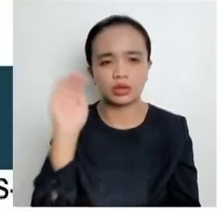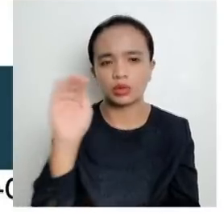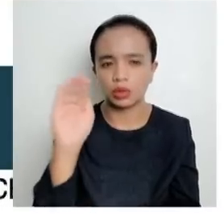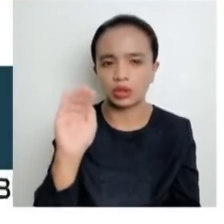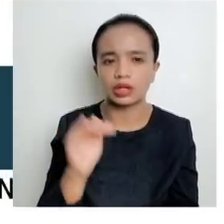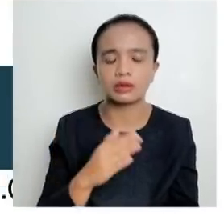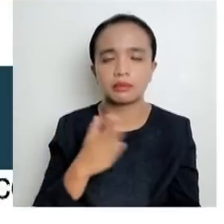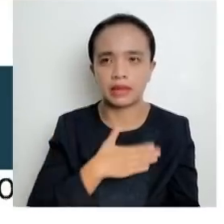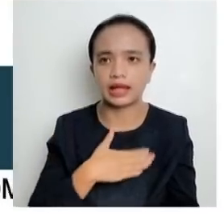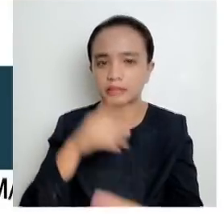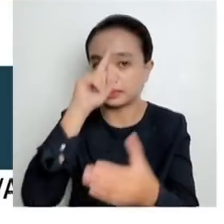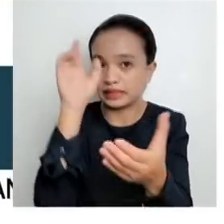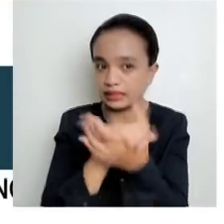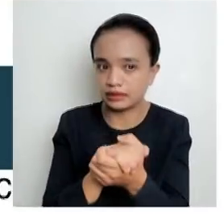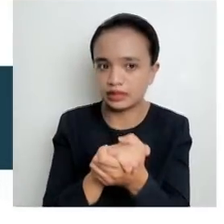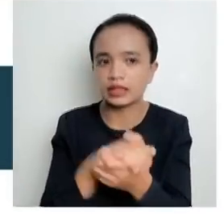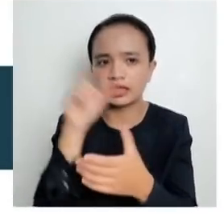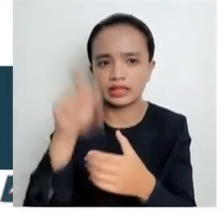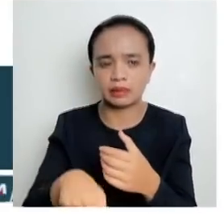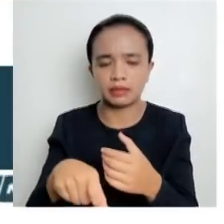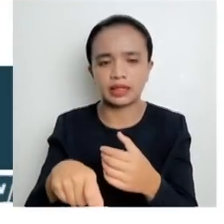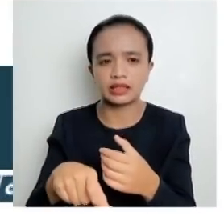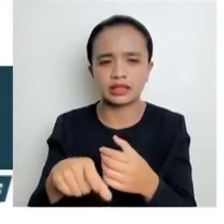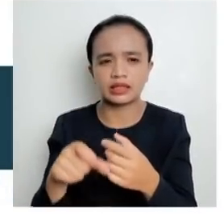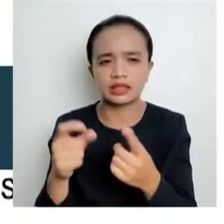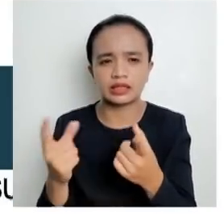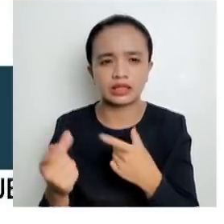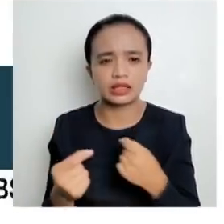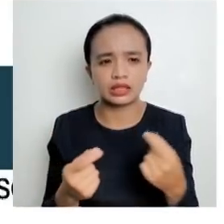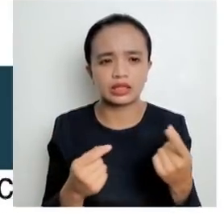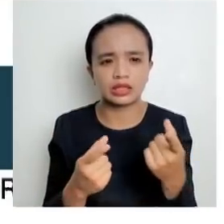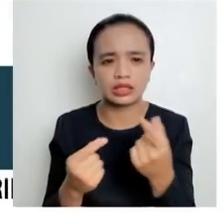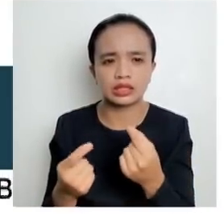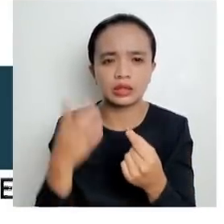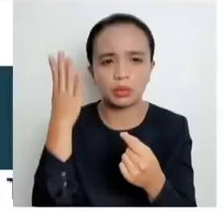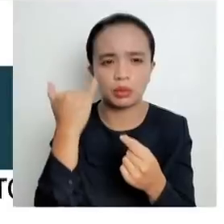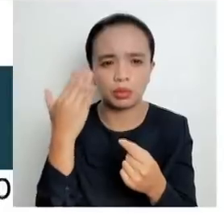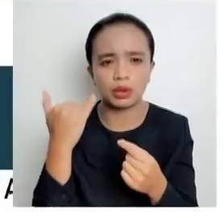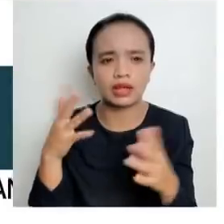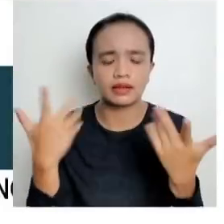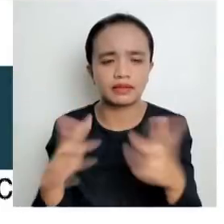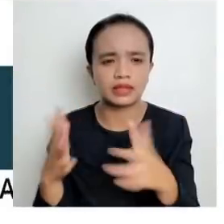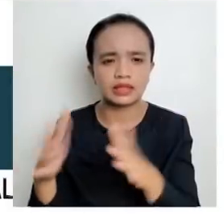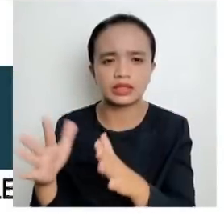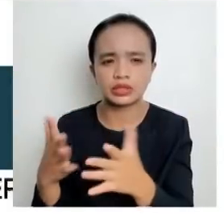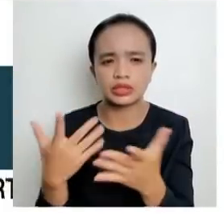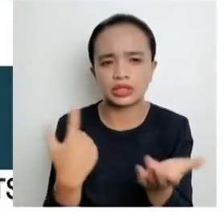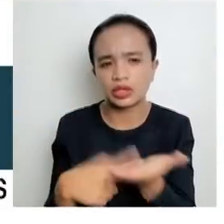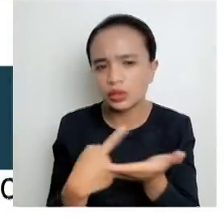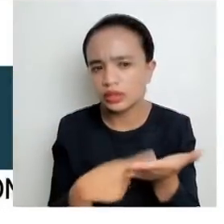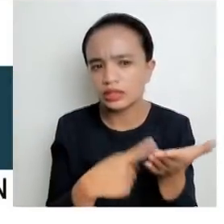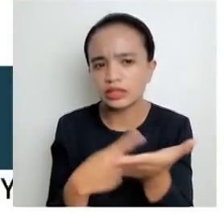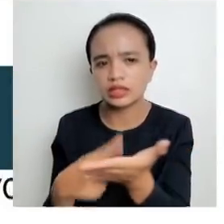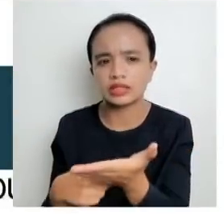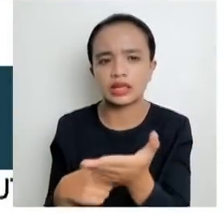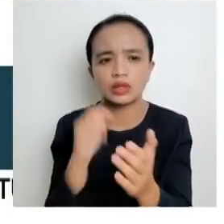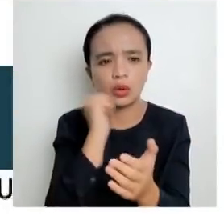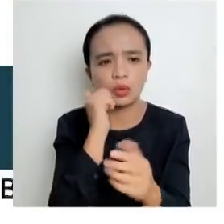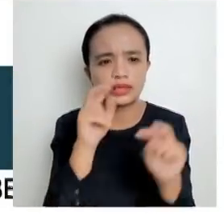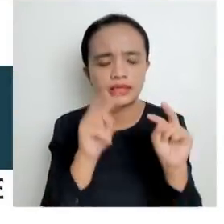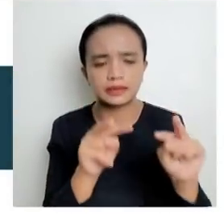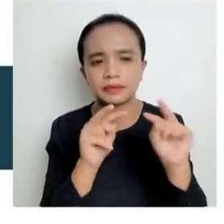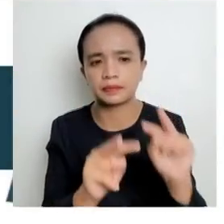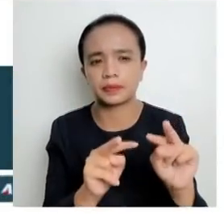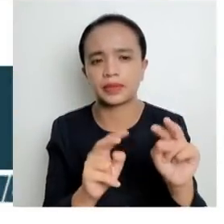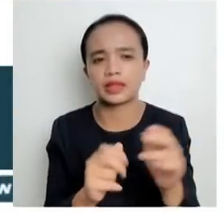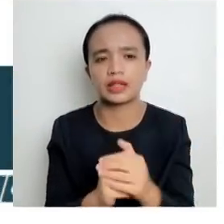na gawin ng bawal. Then, then para tapos na yung usapan at hindi tayo parating nakabantay,